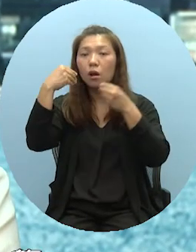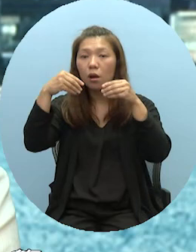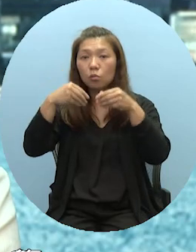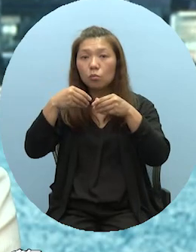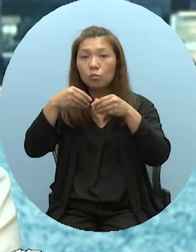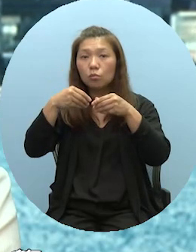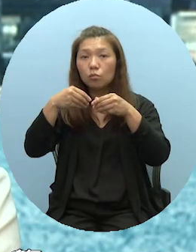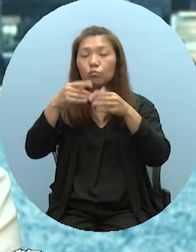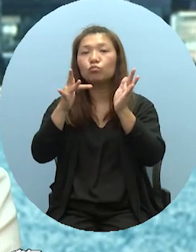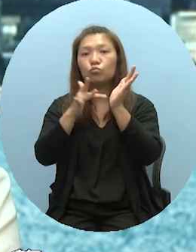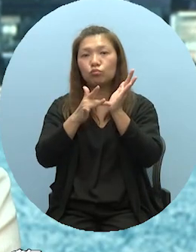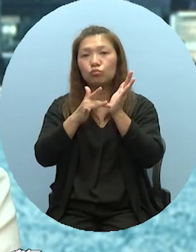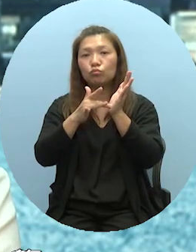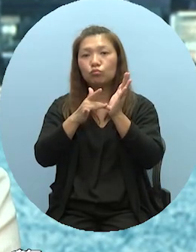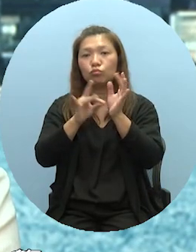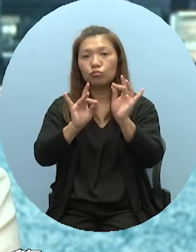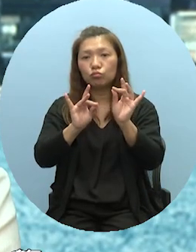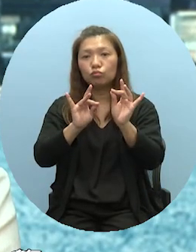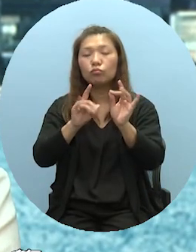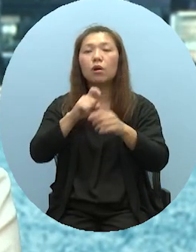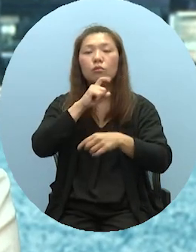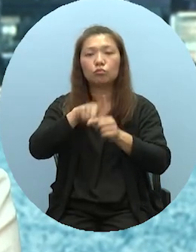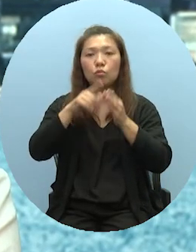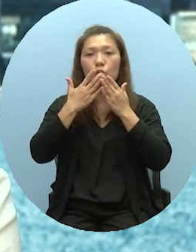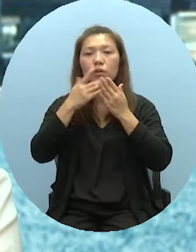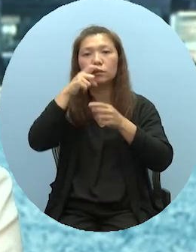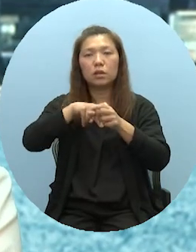構張佩松紀念中學咧，